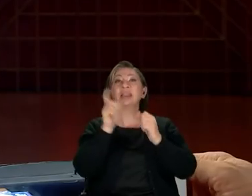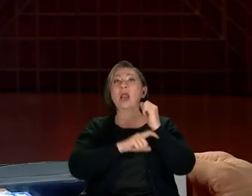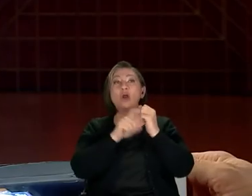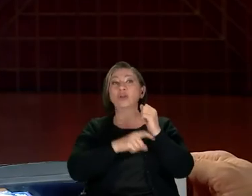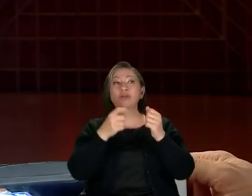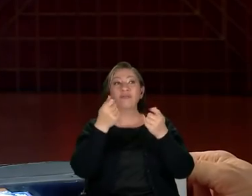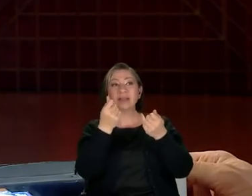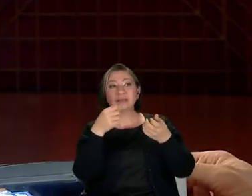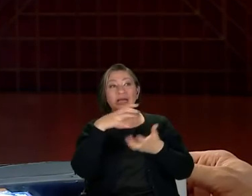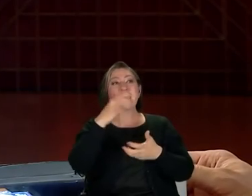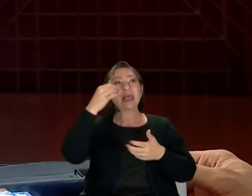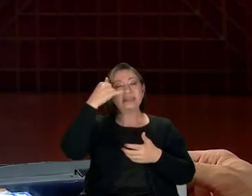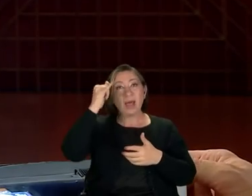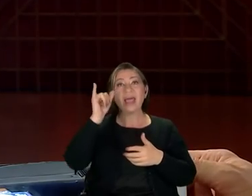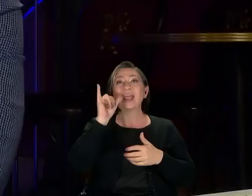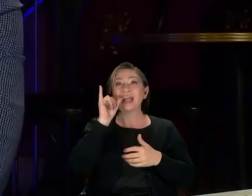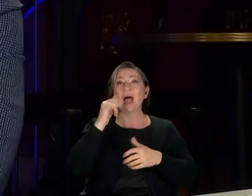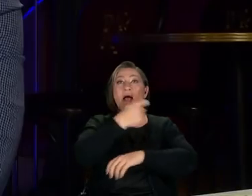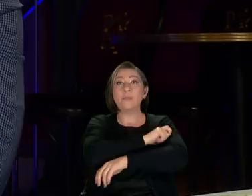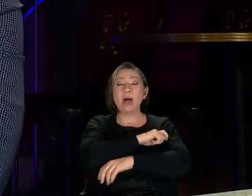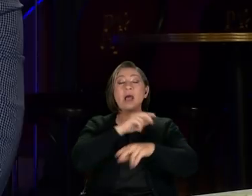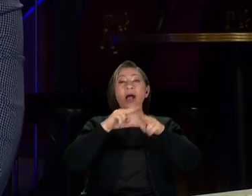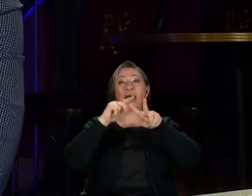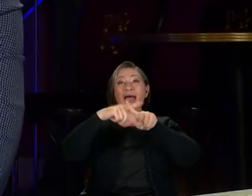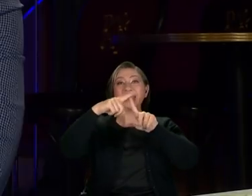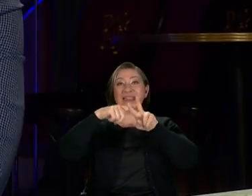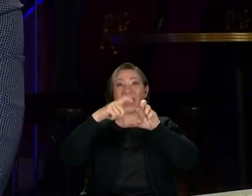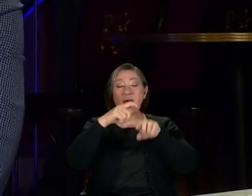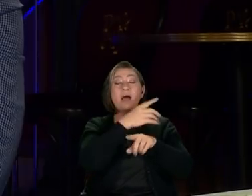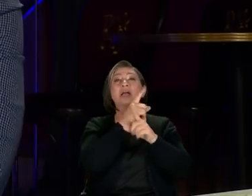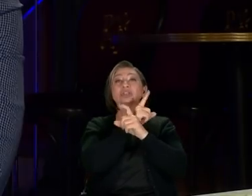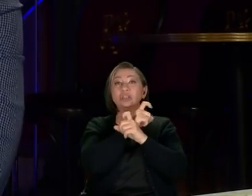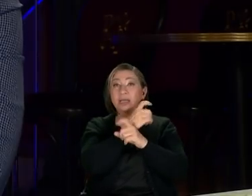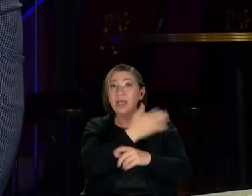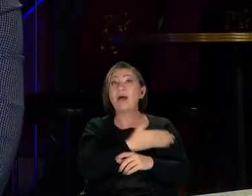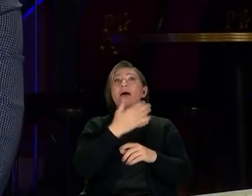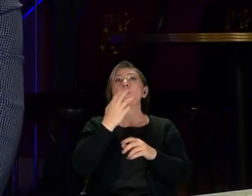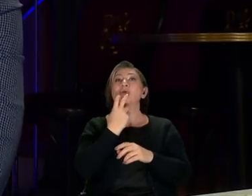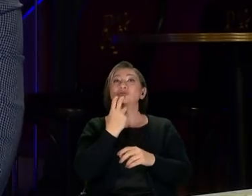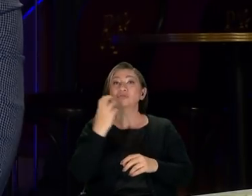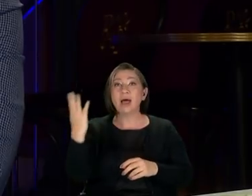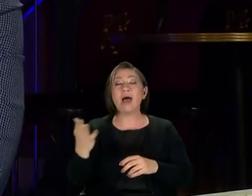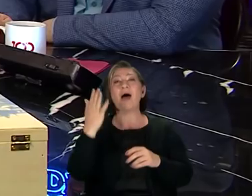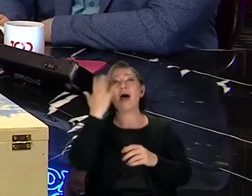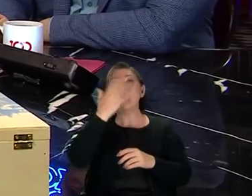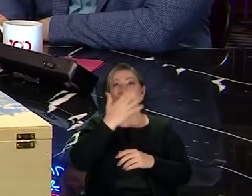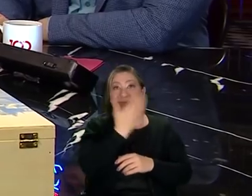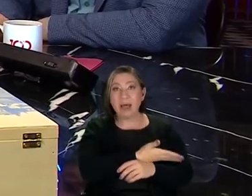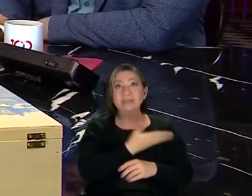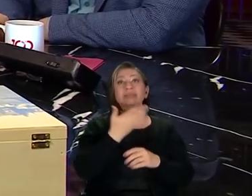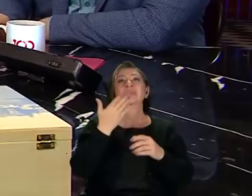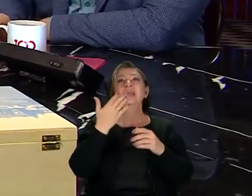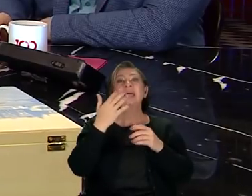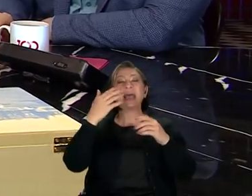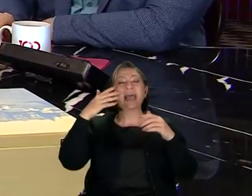yöntemleri üzerinde İspanya, İtalya, Belçika, Almanya, Katar, Avusturya, Çekya, Kosova Bosna, Hersek, Suudi Arabistan, Kazakistan gibi